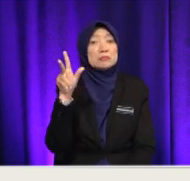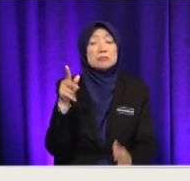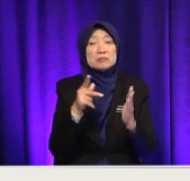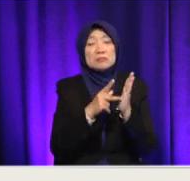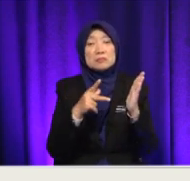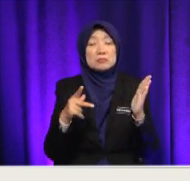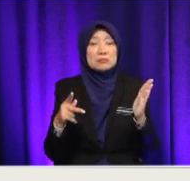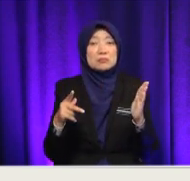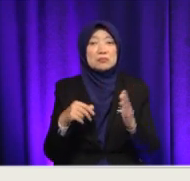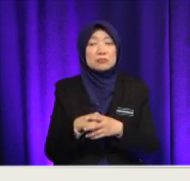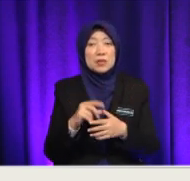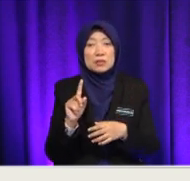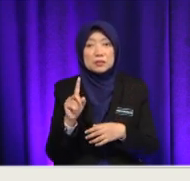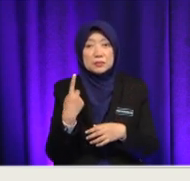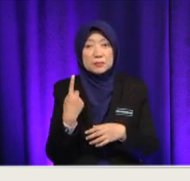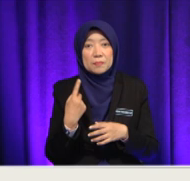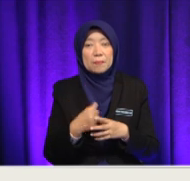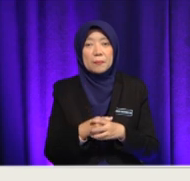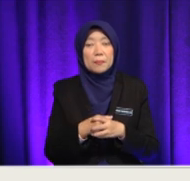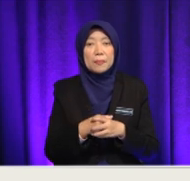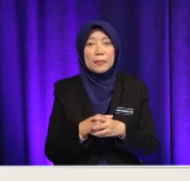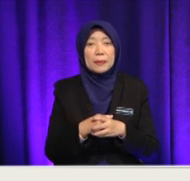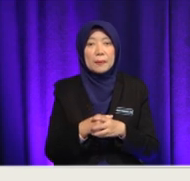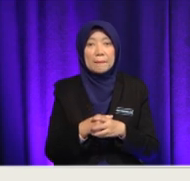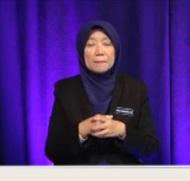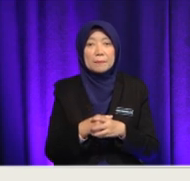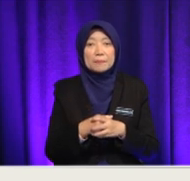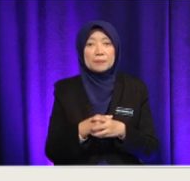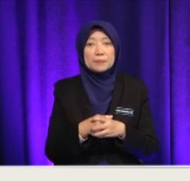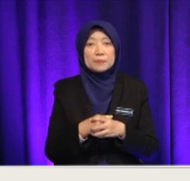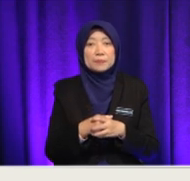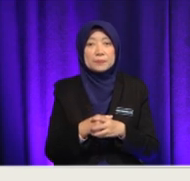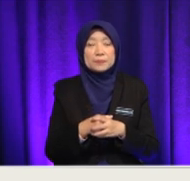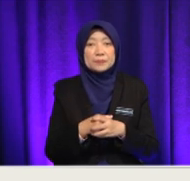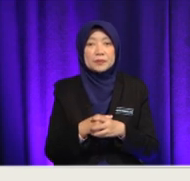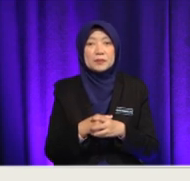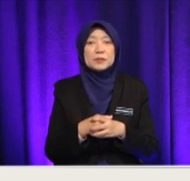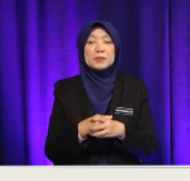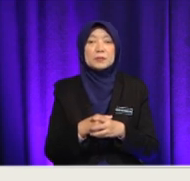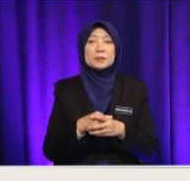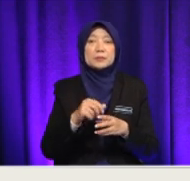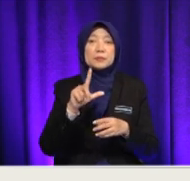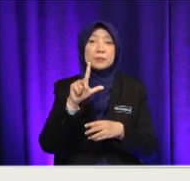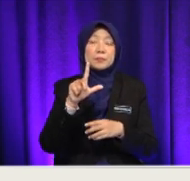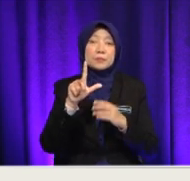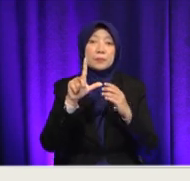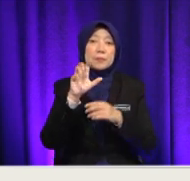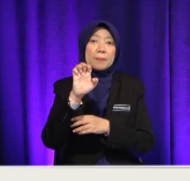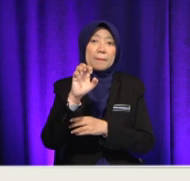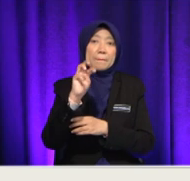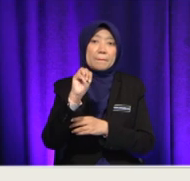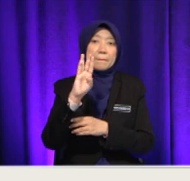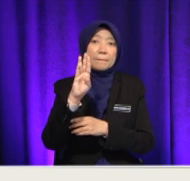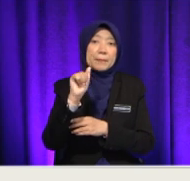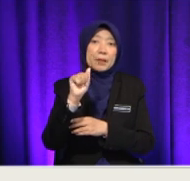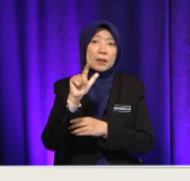Okey, ada teknologi terkini berdasarkan getah yang dibuat penyelidikan oleh Lembaga Getah Malaysia. Contohnya ini.